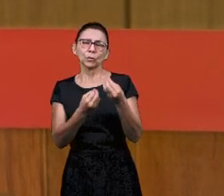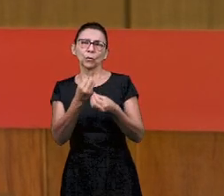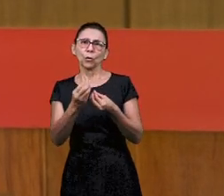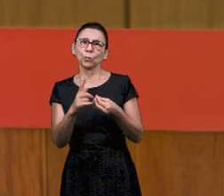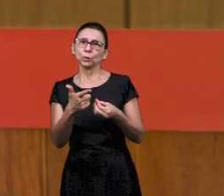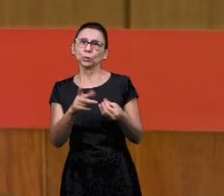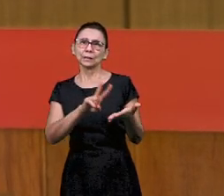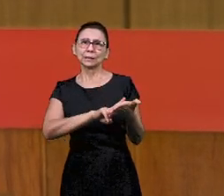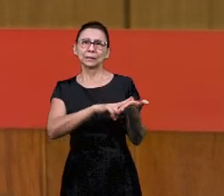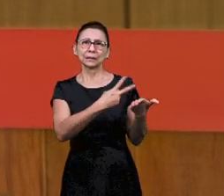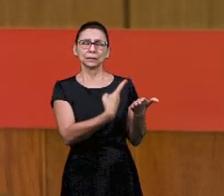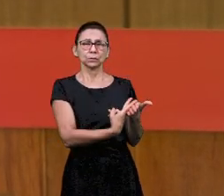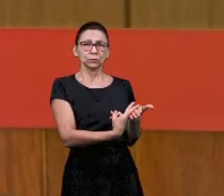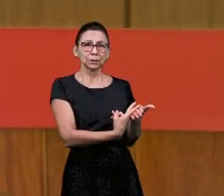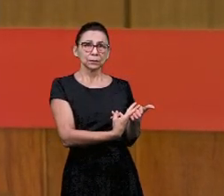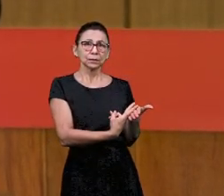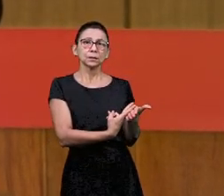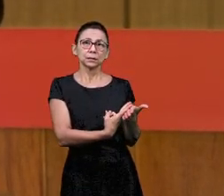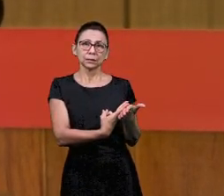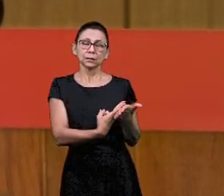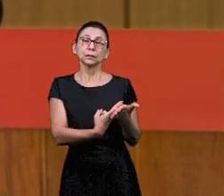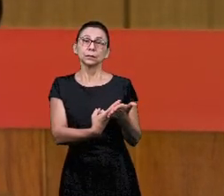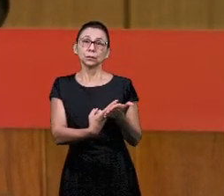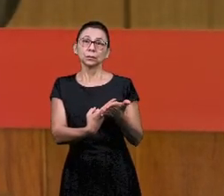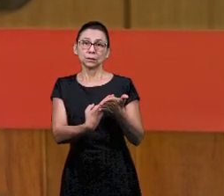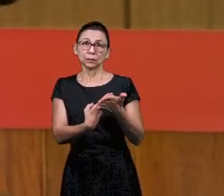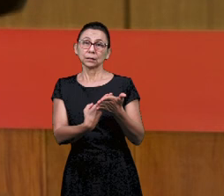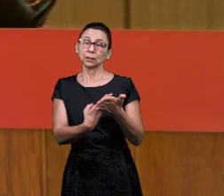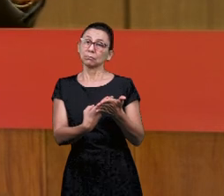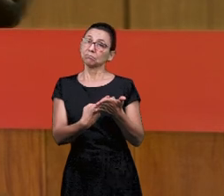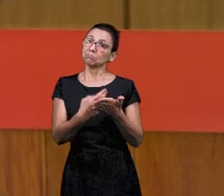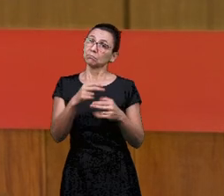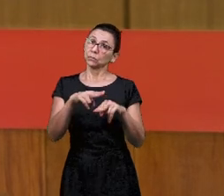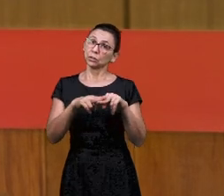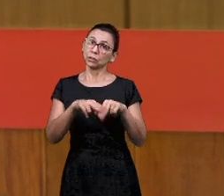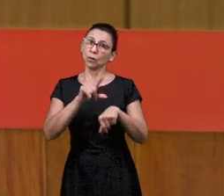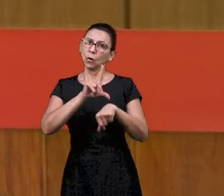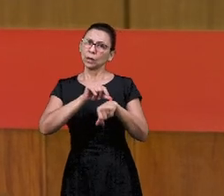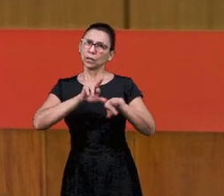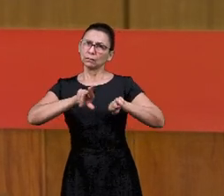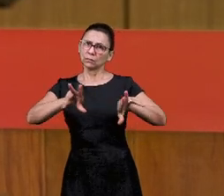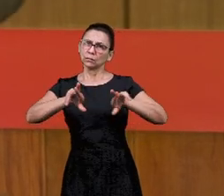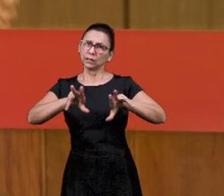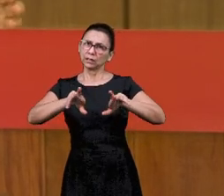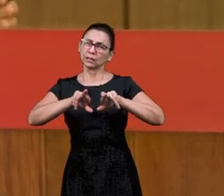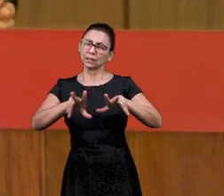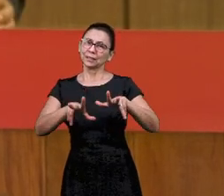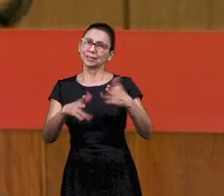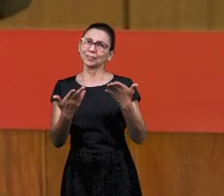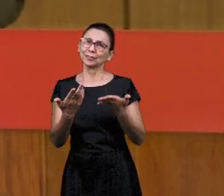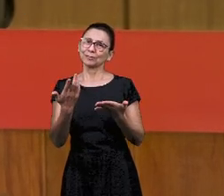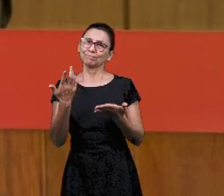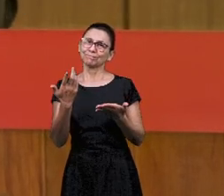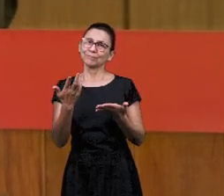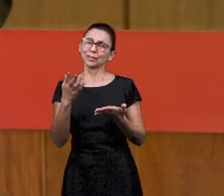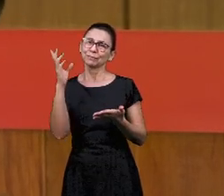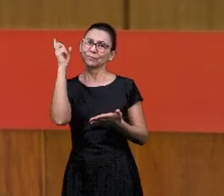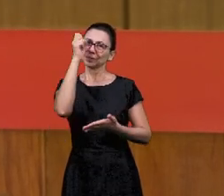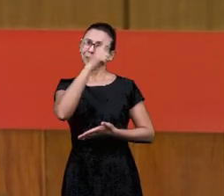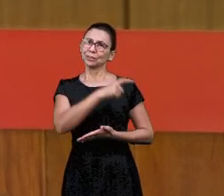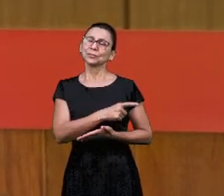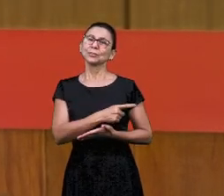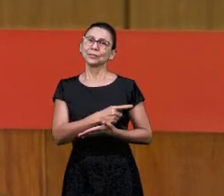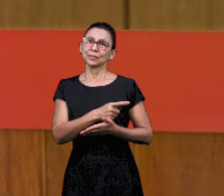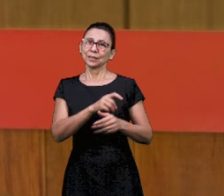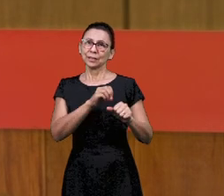tout ce que nous voulons à cause de la traduction, donner les horaires, donc on n'arrive pas encore